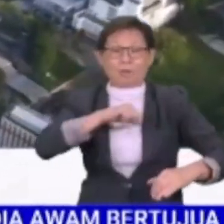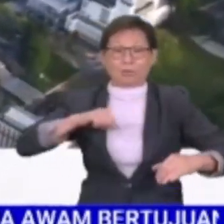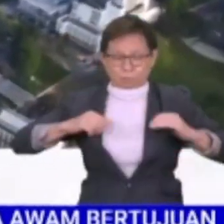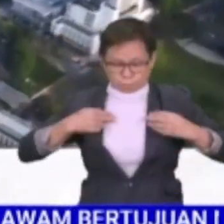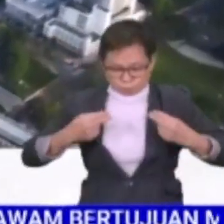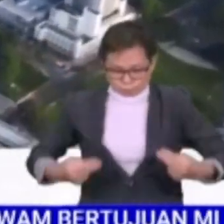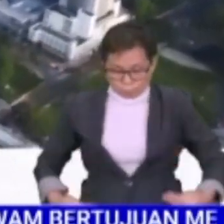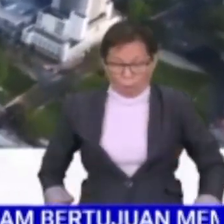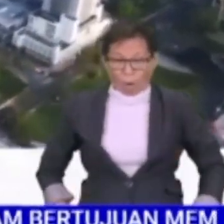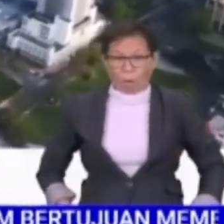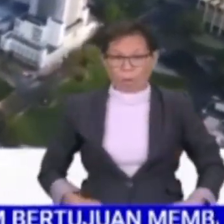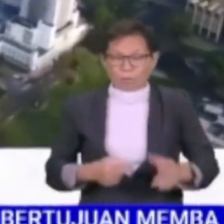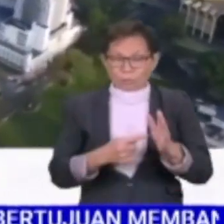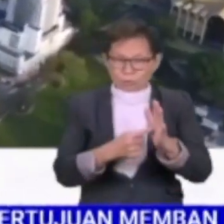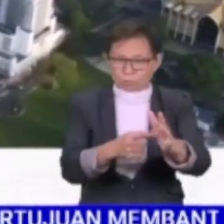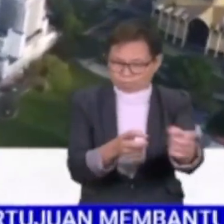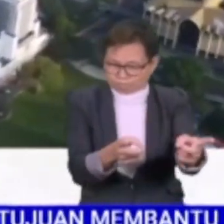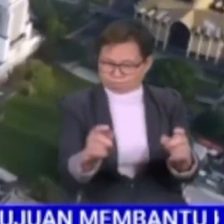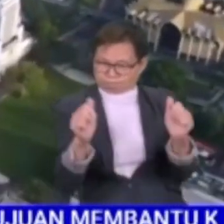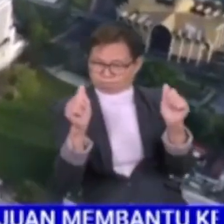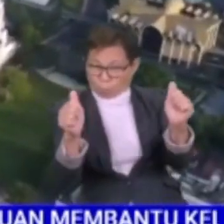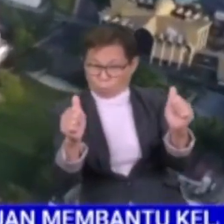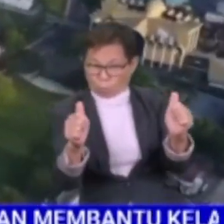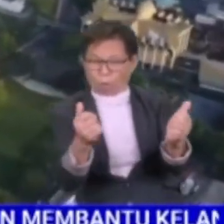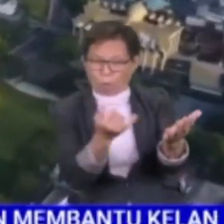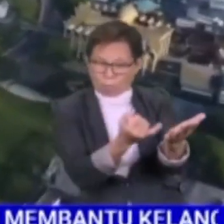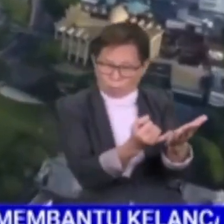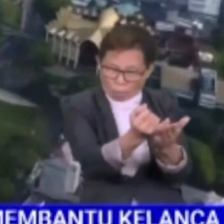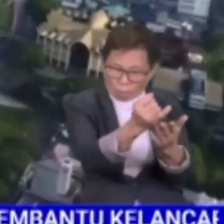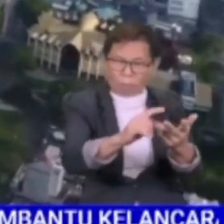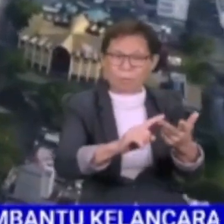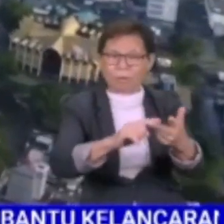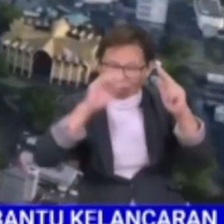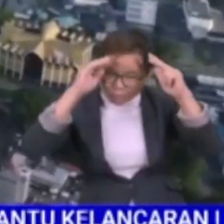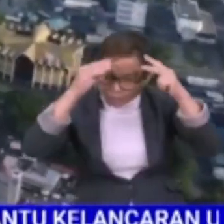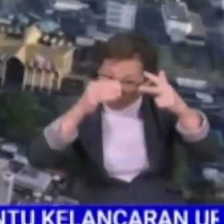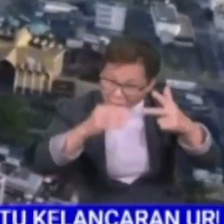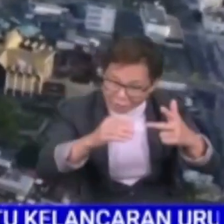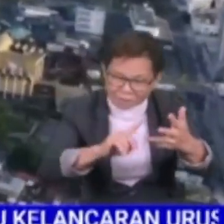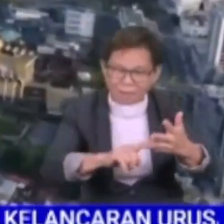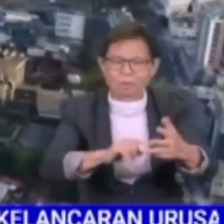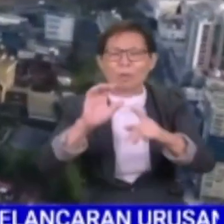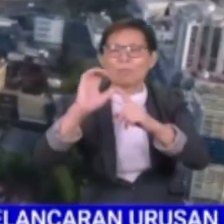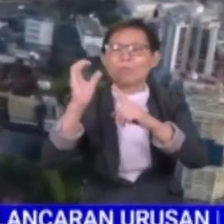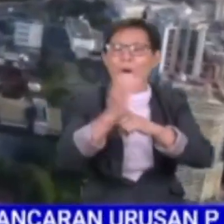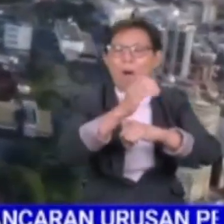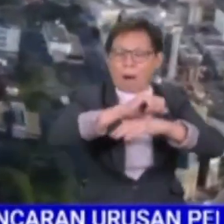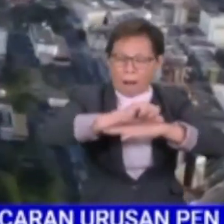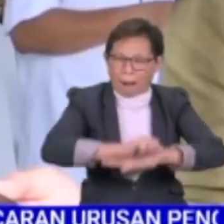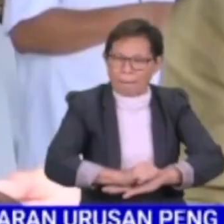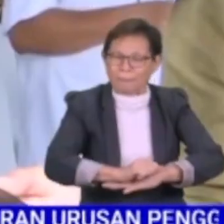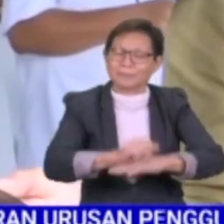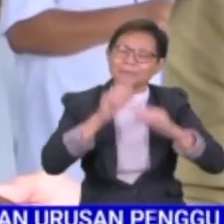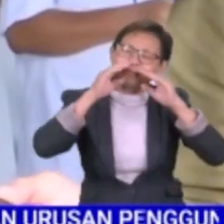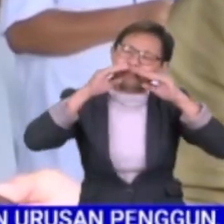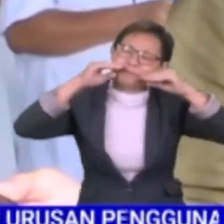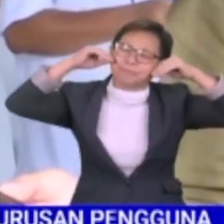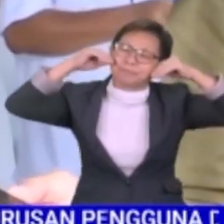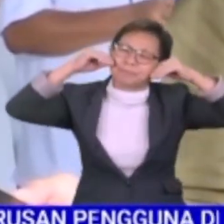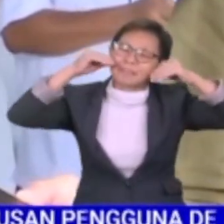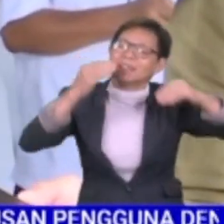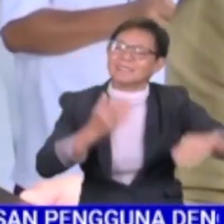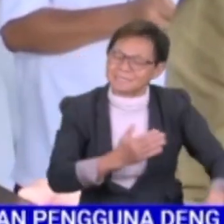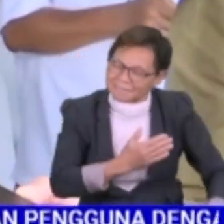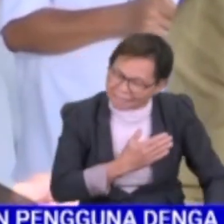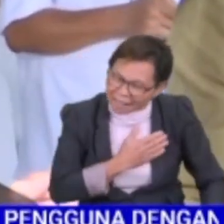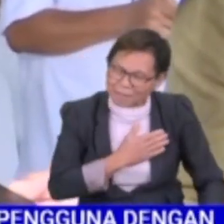terus memamerkan tahap disiplin yang tinggi berintegrity prihatin dan membudayakan amalan senyum salam